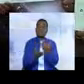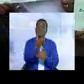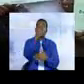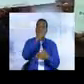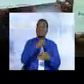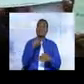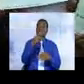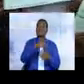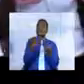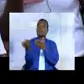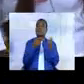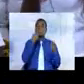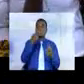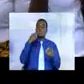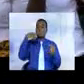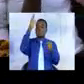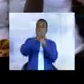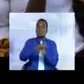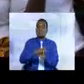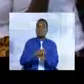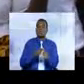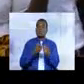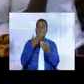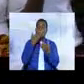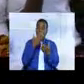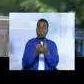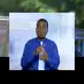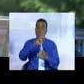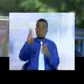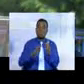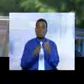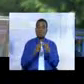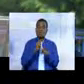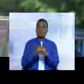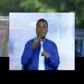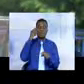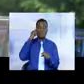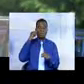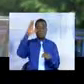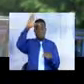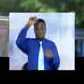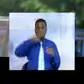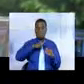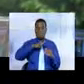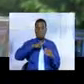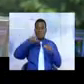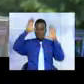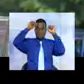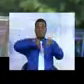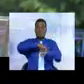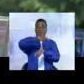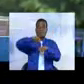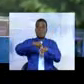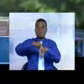de leur porte-parole, ont promis faire bon usage de ce prêt. Monsieur le Président de la République,